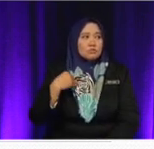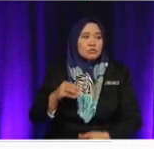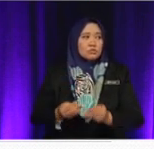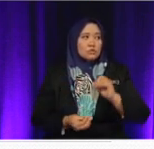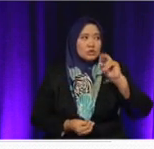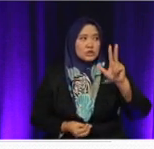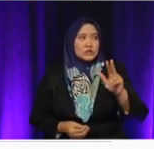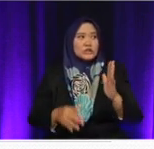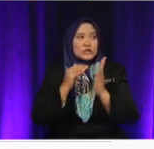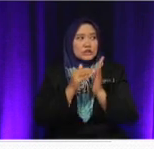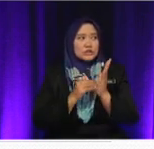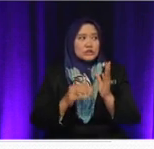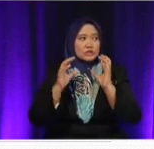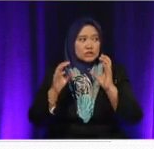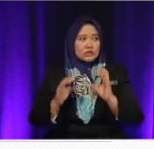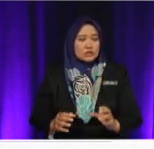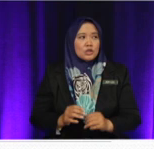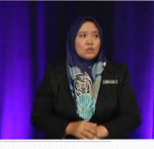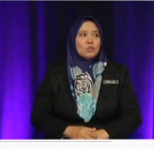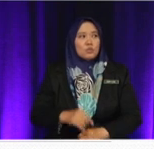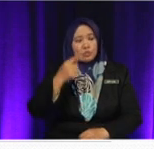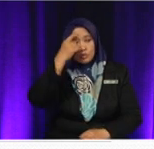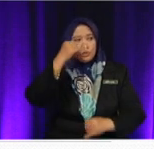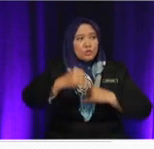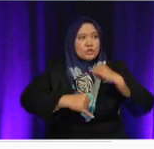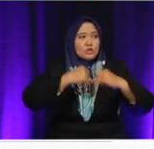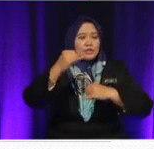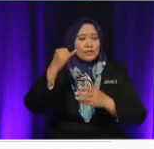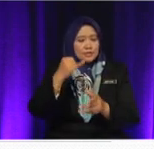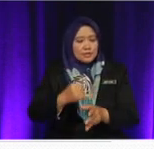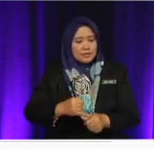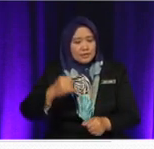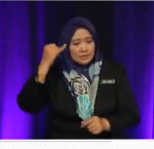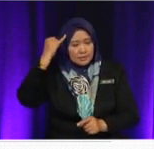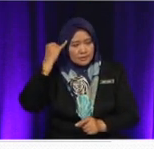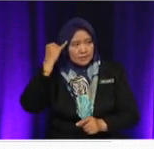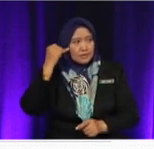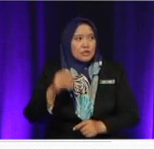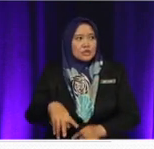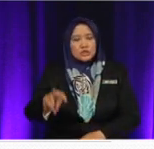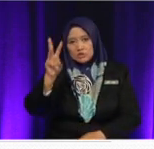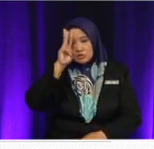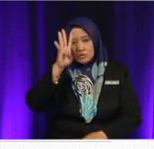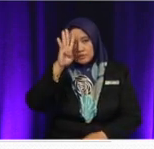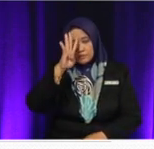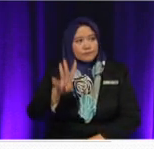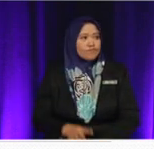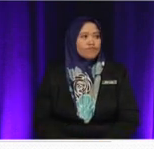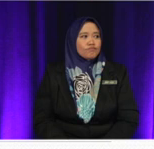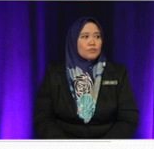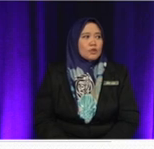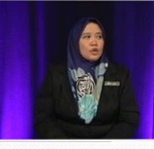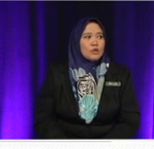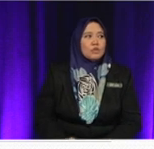ni. Okey, jadi murid-murid kena sediakan tentang jawapan yang lebih daripada bahagian A. Ini